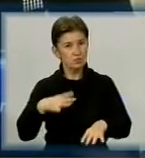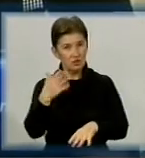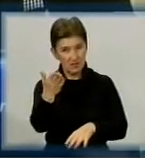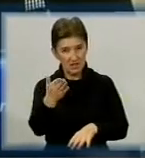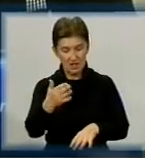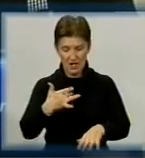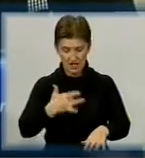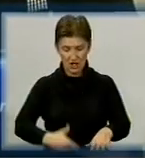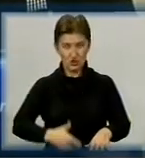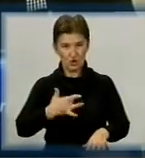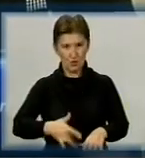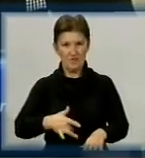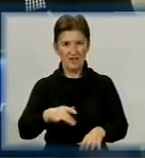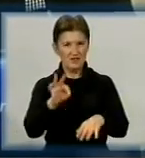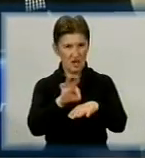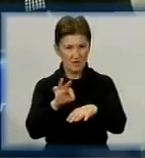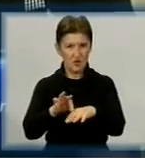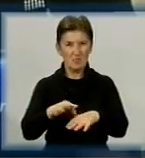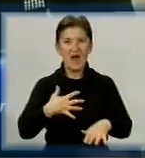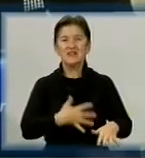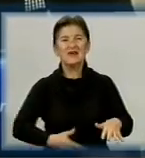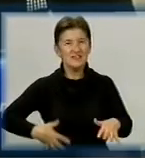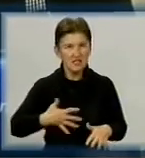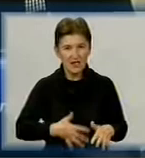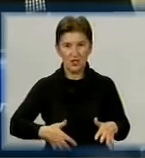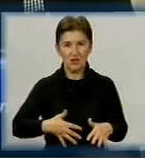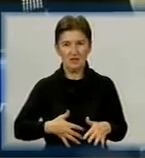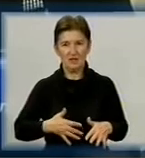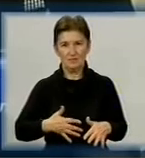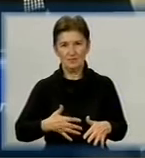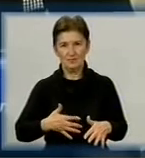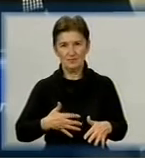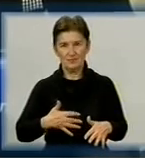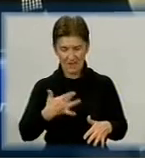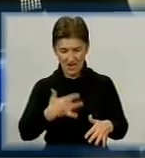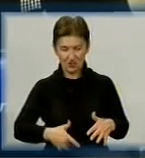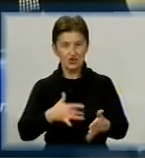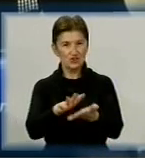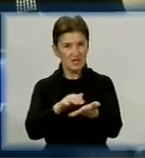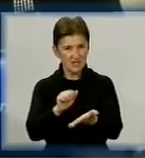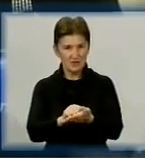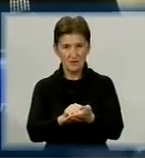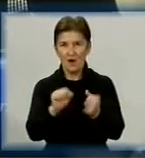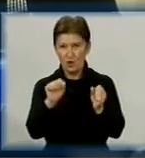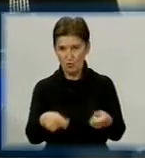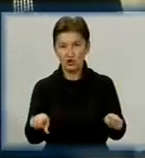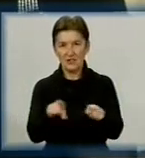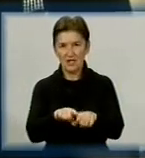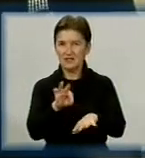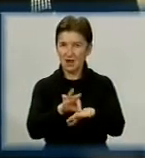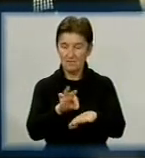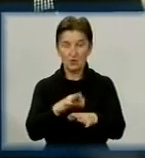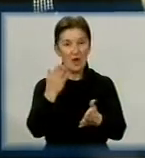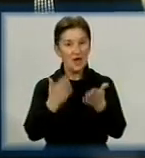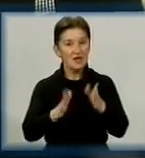Це дизентерія може бути. Це розстройство кишечника, да? Це може бути таке захворювання. Якщо в